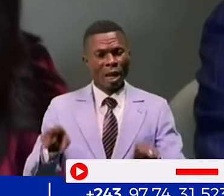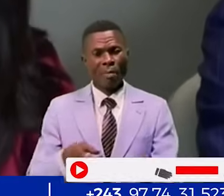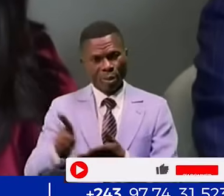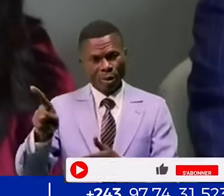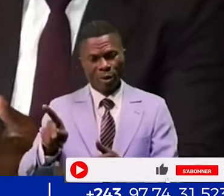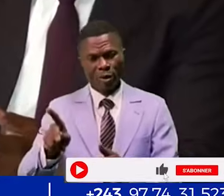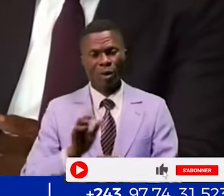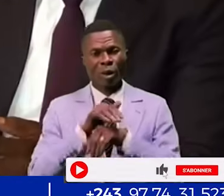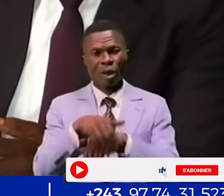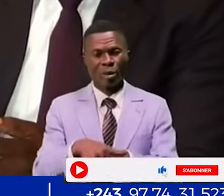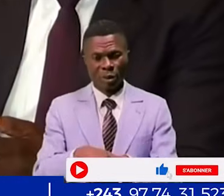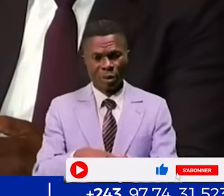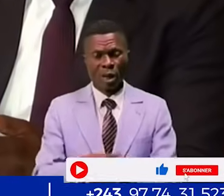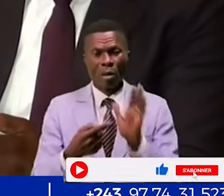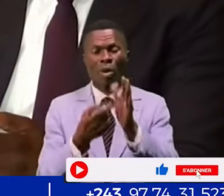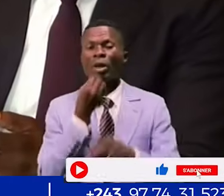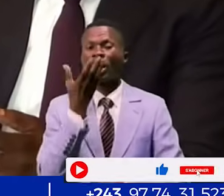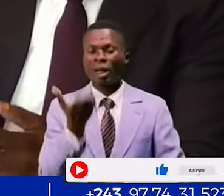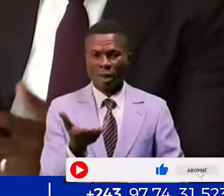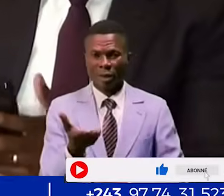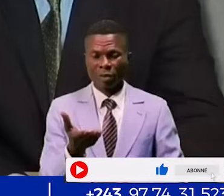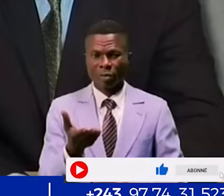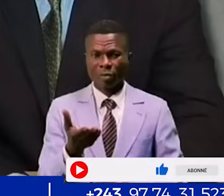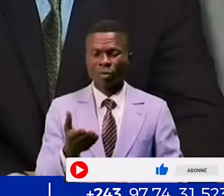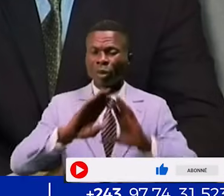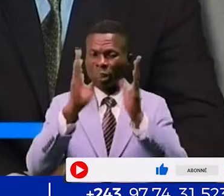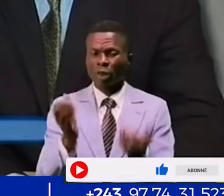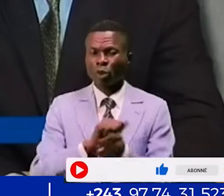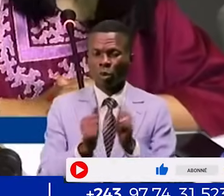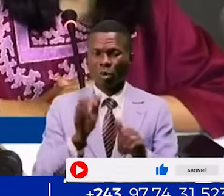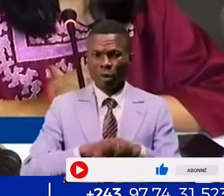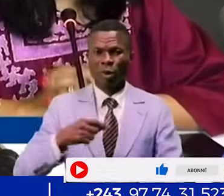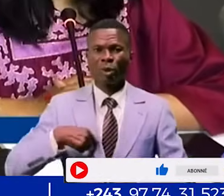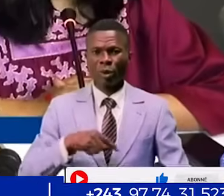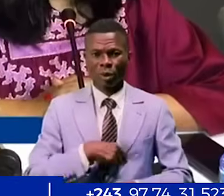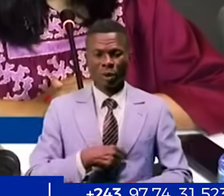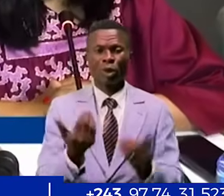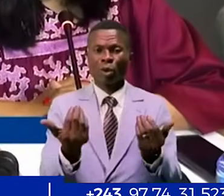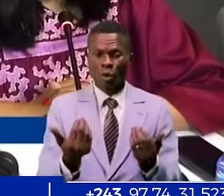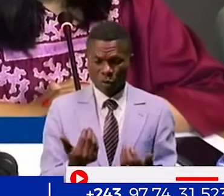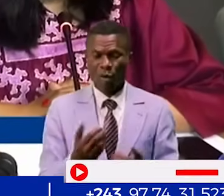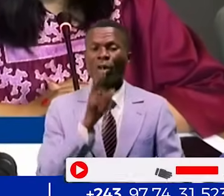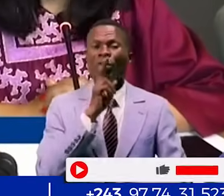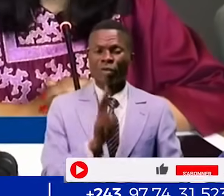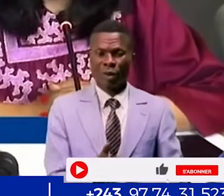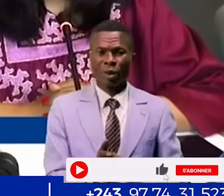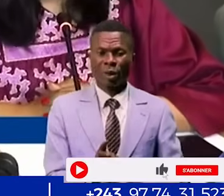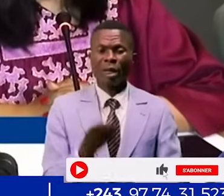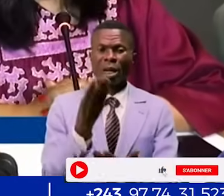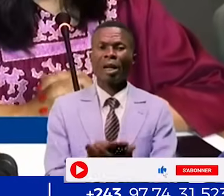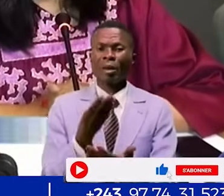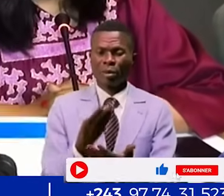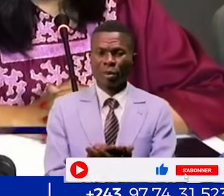sa contribution pour donner l'exemple au milieu de tous les défis que nous avons et nous aimerions véritablement que le